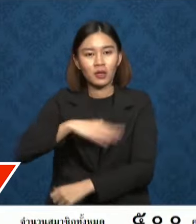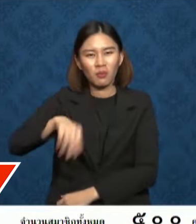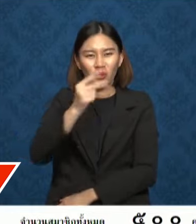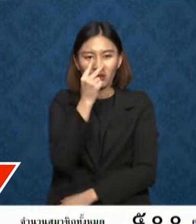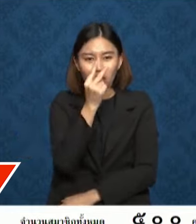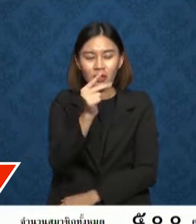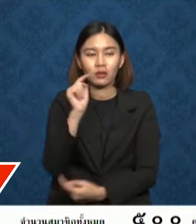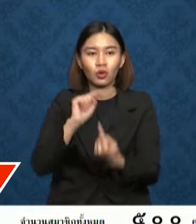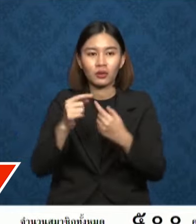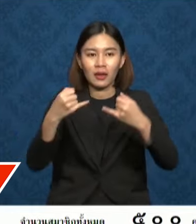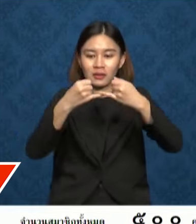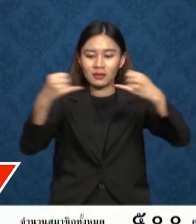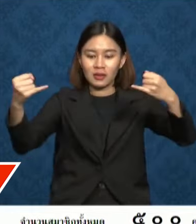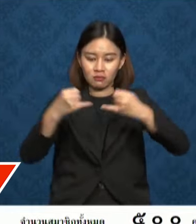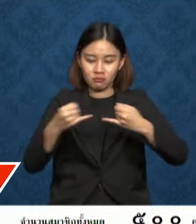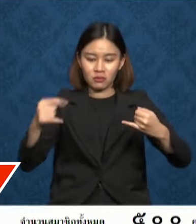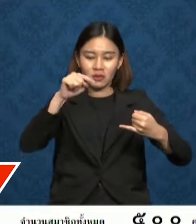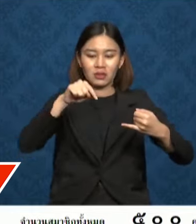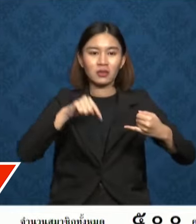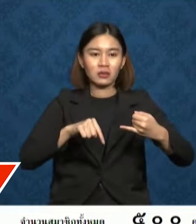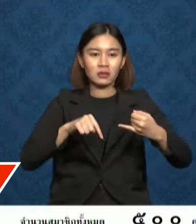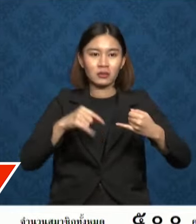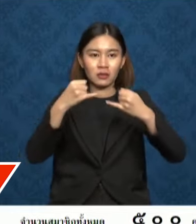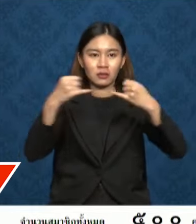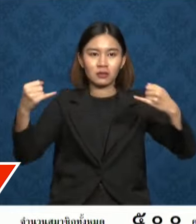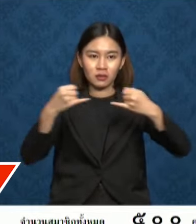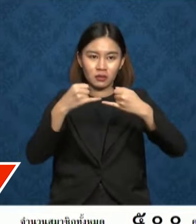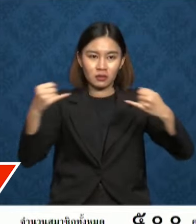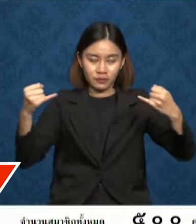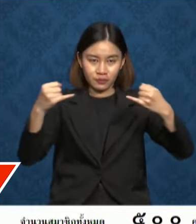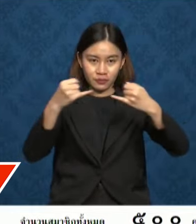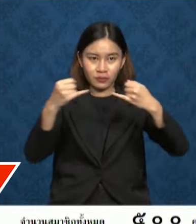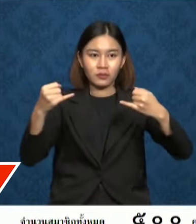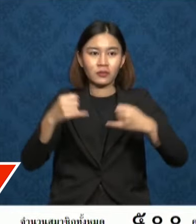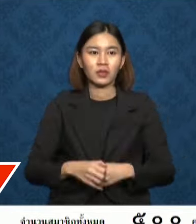เหนวาพื้นที่ระห่าง 2 เสนกราฟนี้หดแคบลงทุกปี ทุกปี